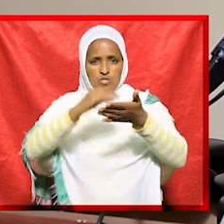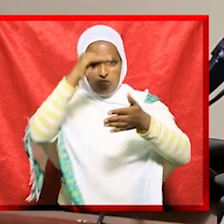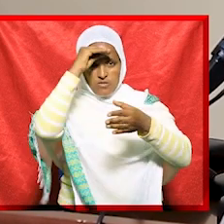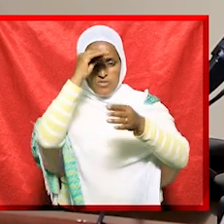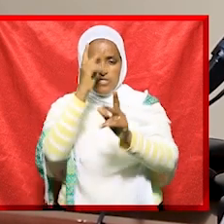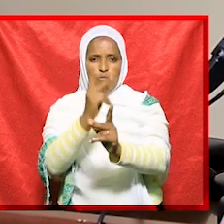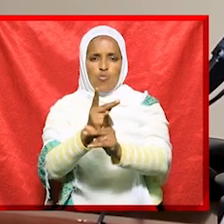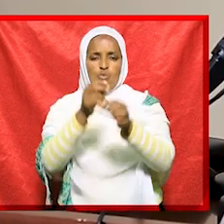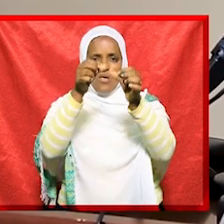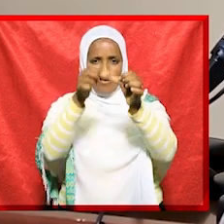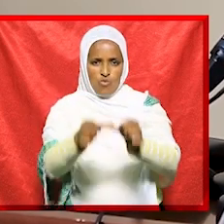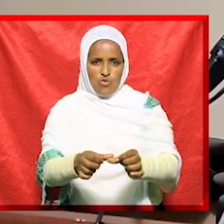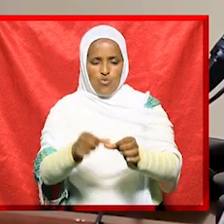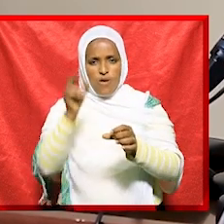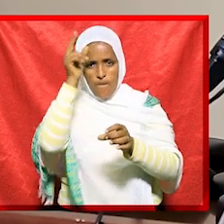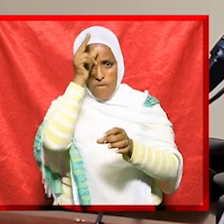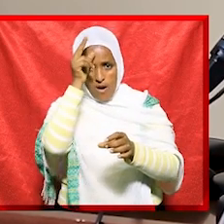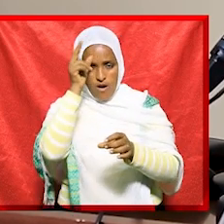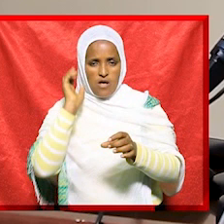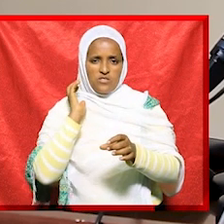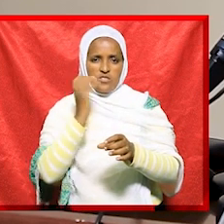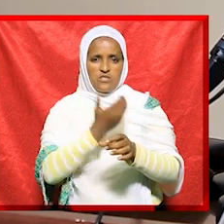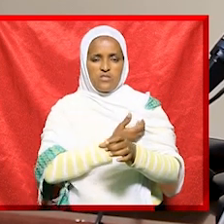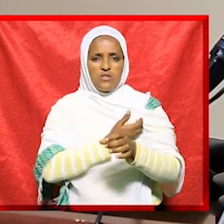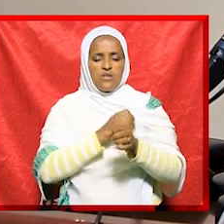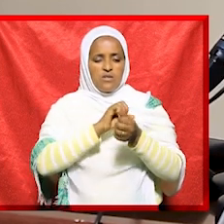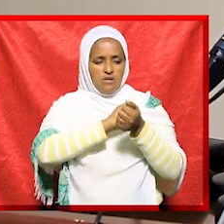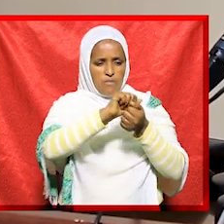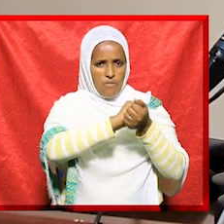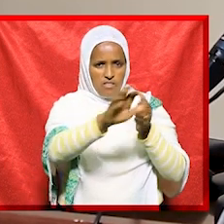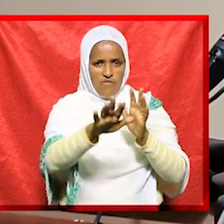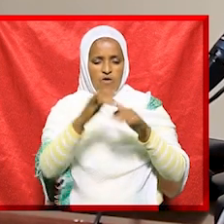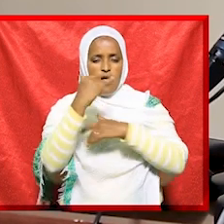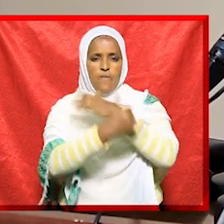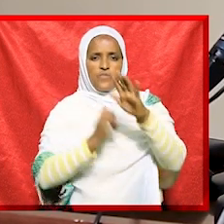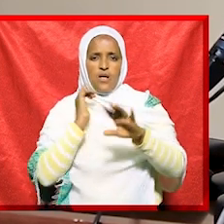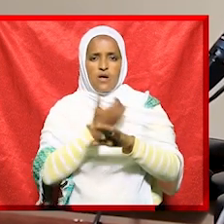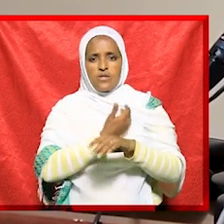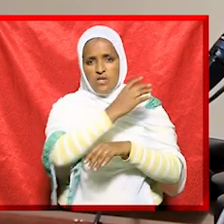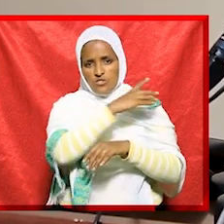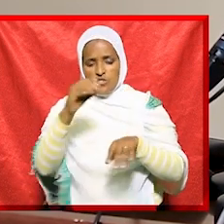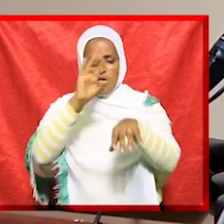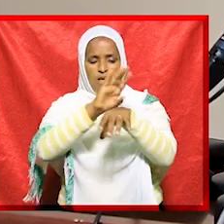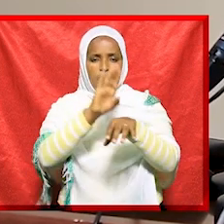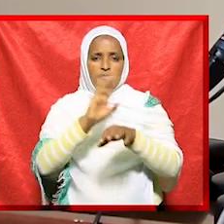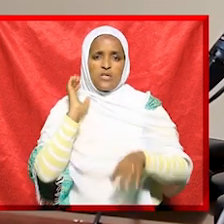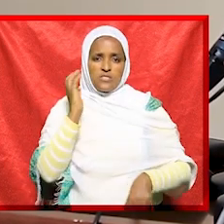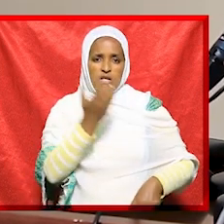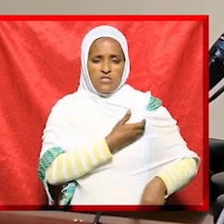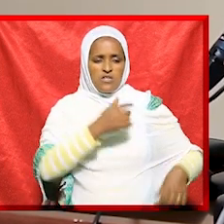በሃይማኖት ትምህርት ተጠብቆ የቆየው ባህላችንን ከሚያጠፋ የሀገራችንና